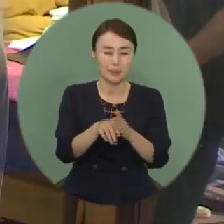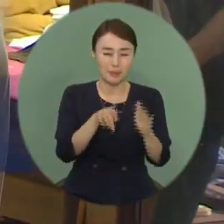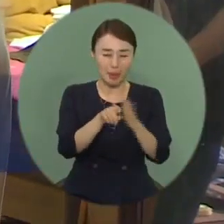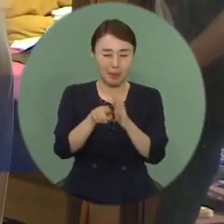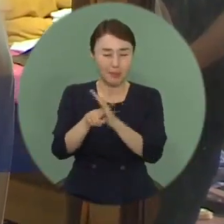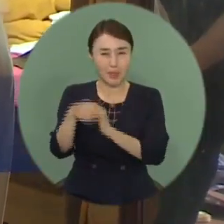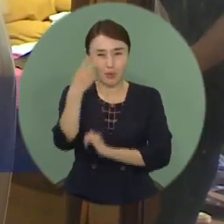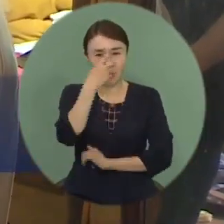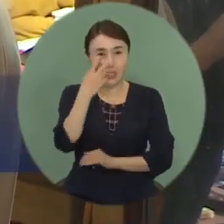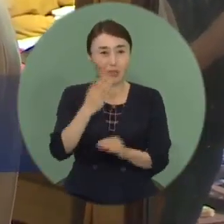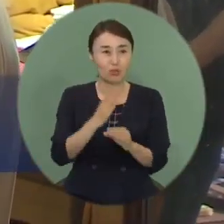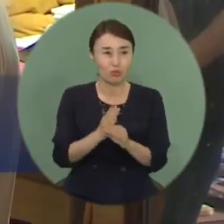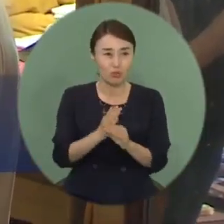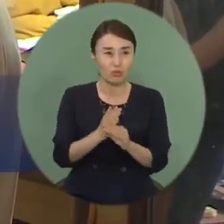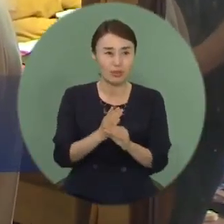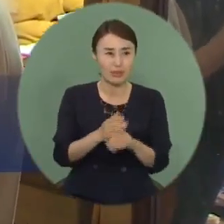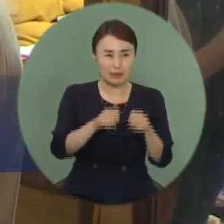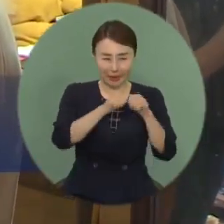정밀적성검사